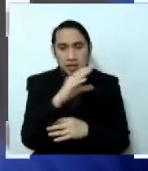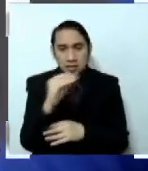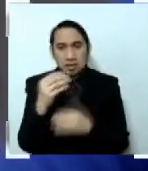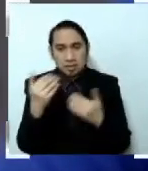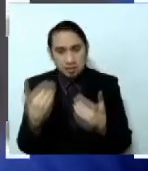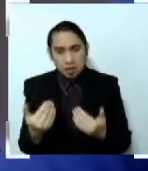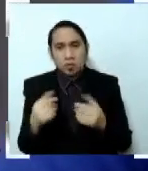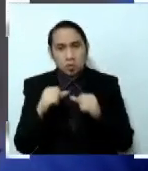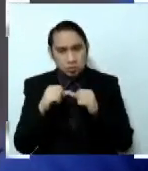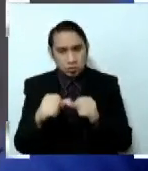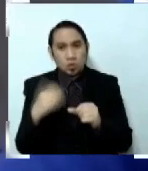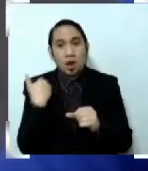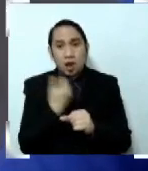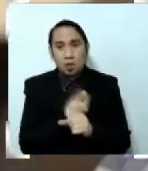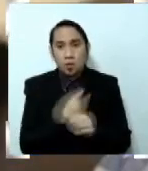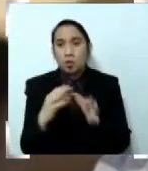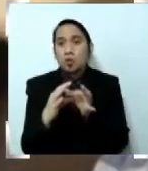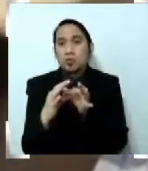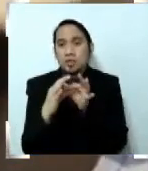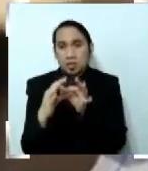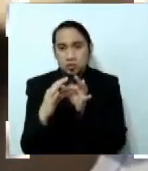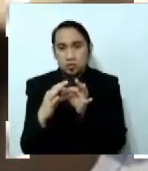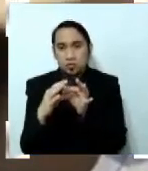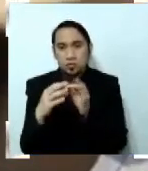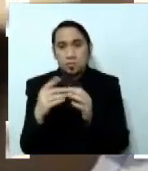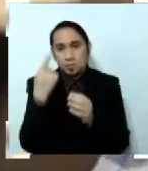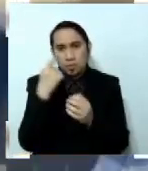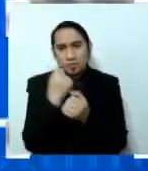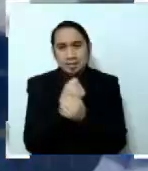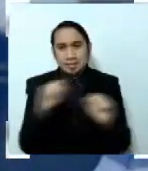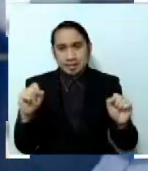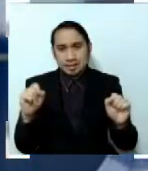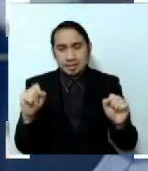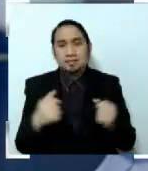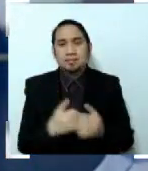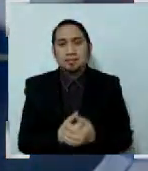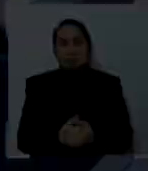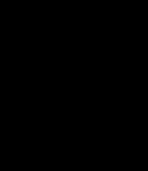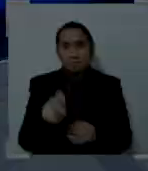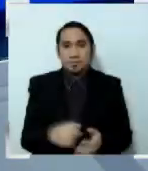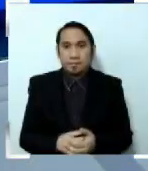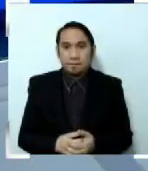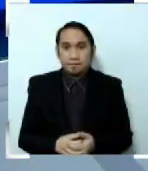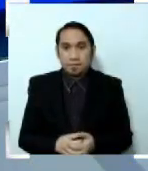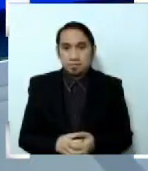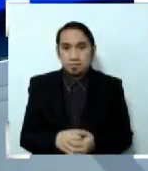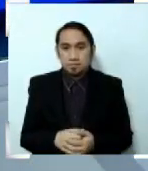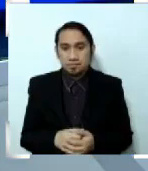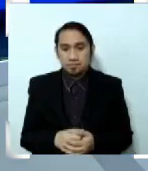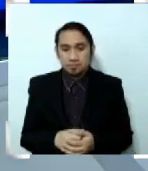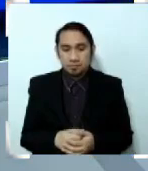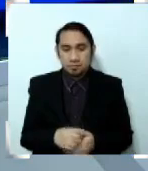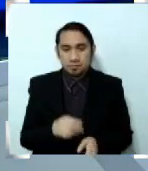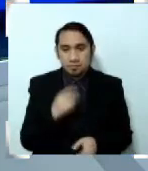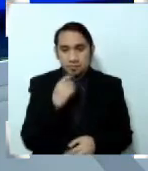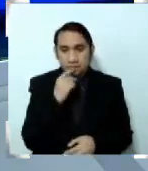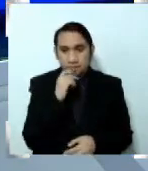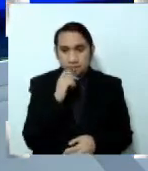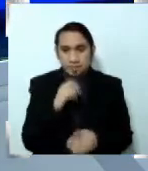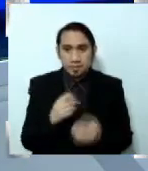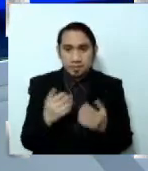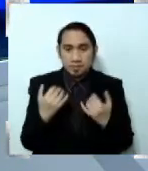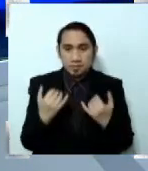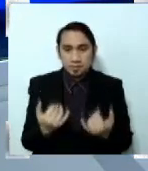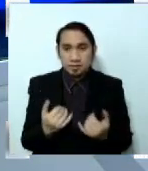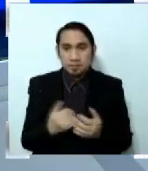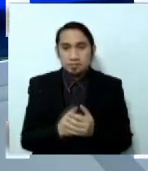na yun for this particular case po. Ako si Oscar Oida, ang inyong saksi! Posible ang madagdagan pa ang asunto